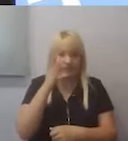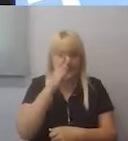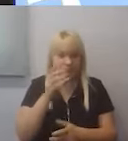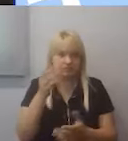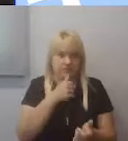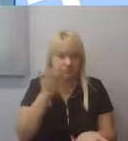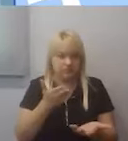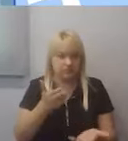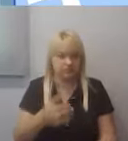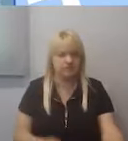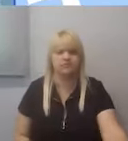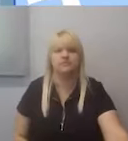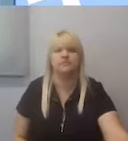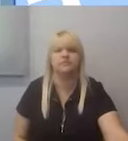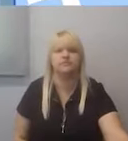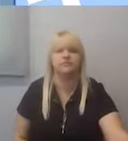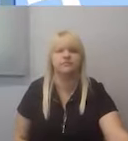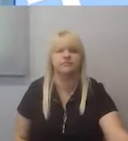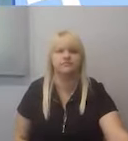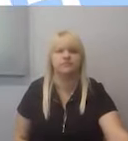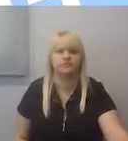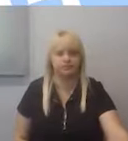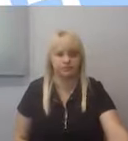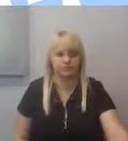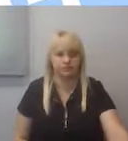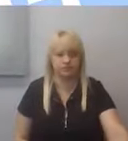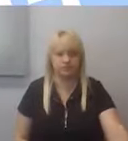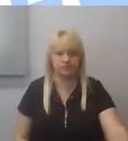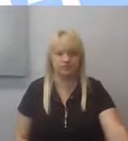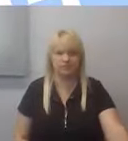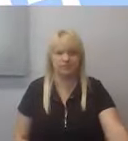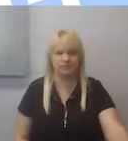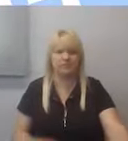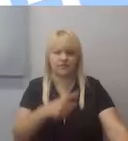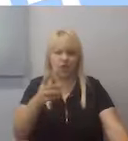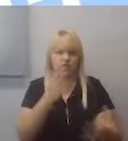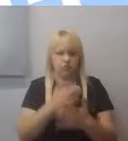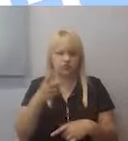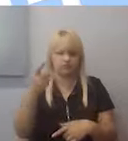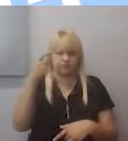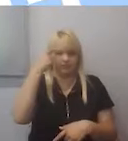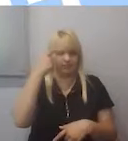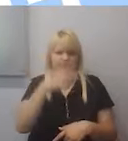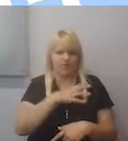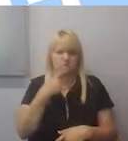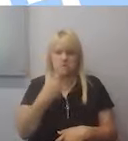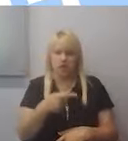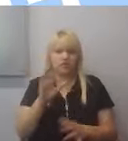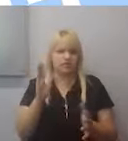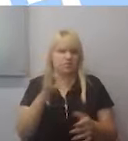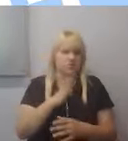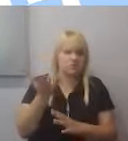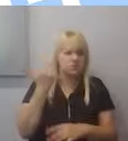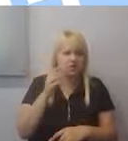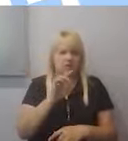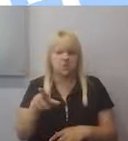skaļruņus tā nu tādu notikumu tagad no galvas nepateikšu vai šāds ir bijis bet jā man liekas arī covid laikā